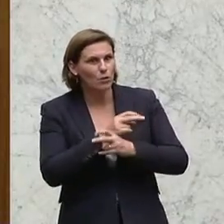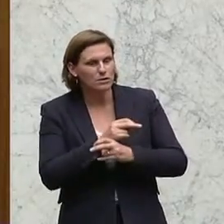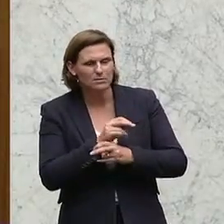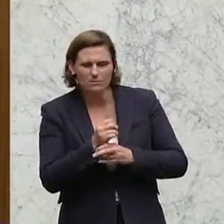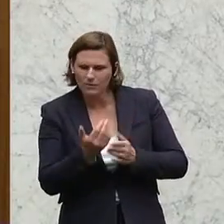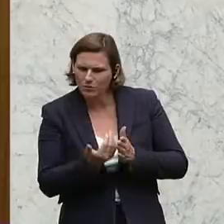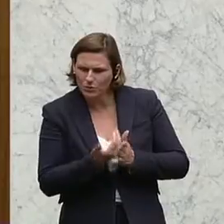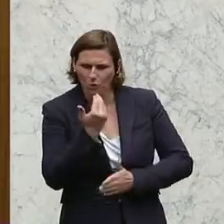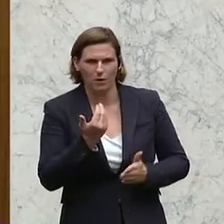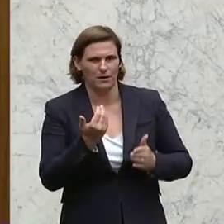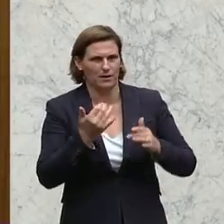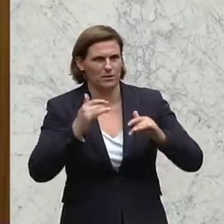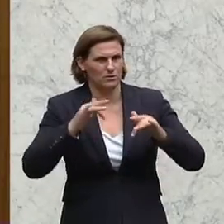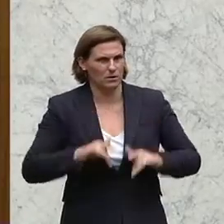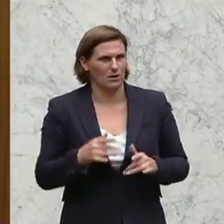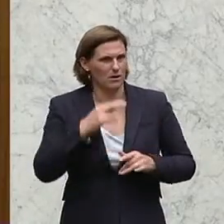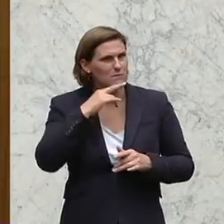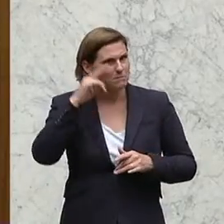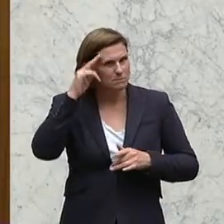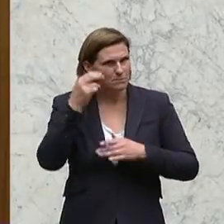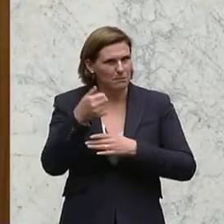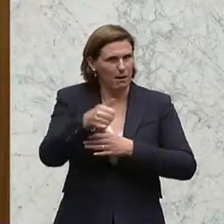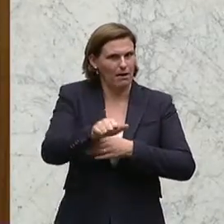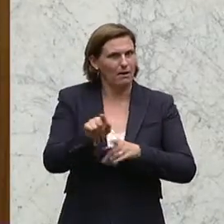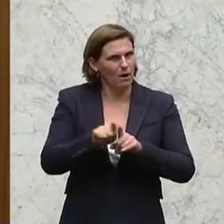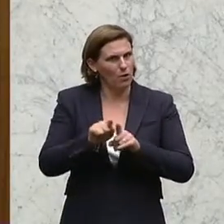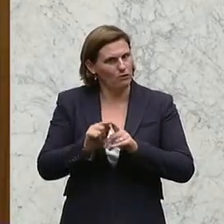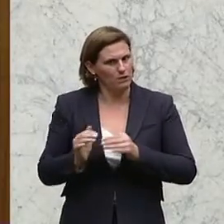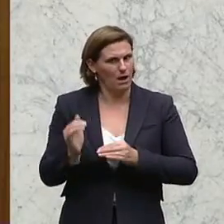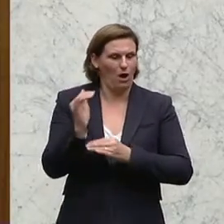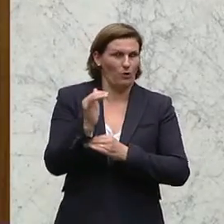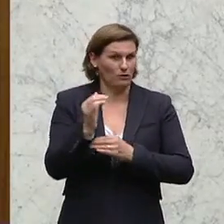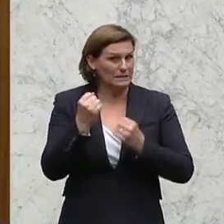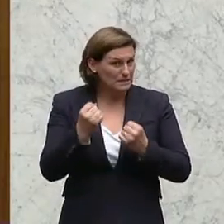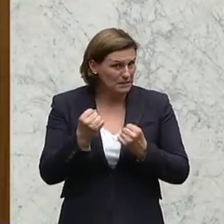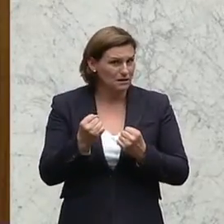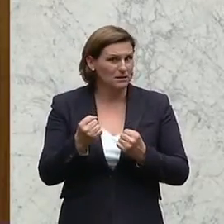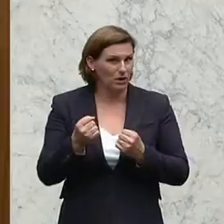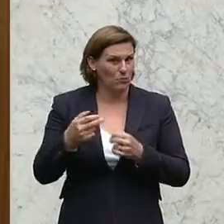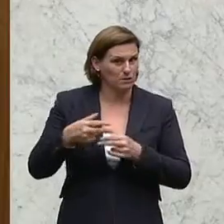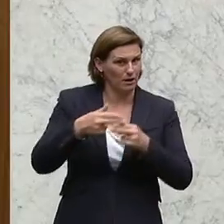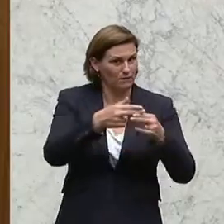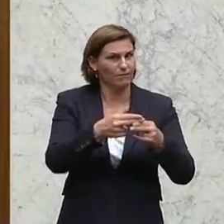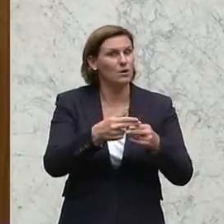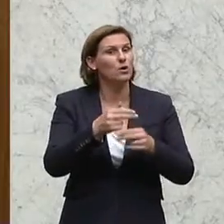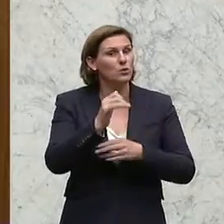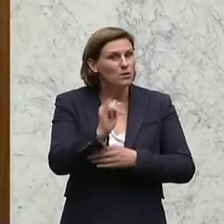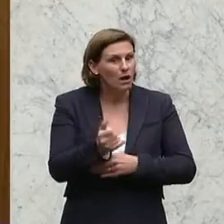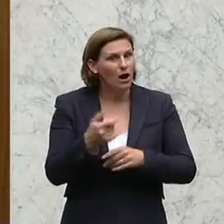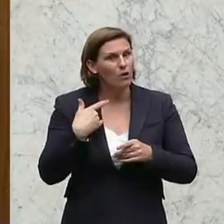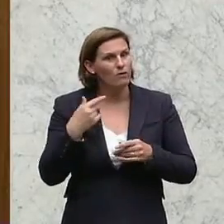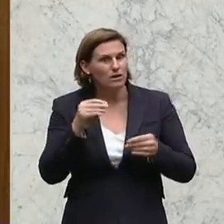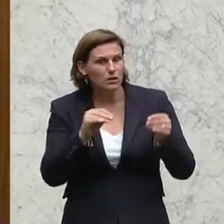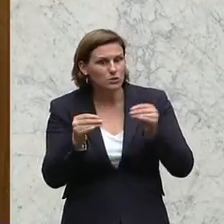ganz Neues und etwas, was die Väterbeteiligung entsprechend erhöhen wird. Und ja, wir haben in den